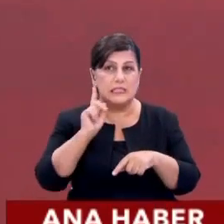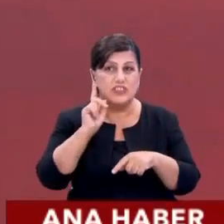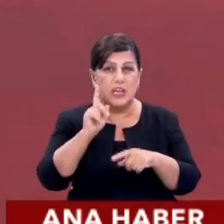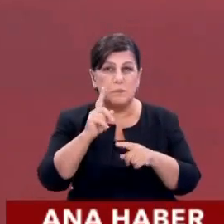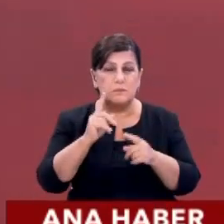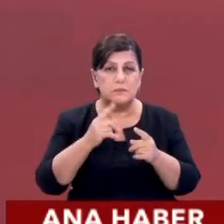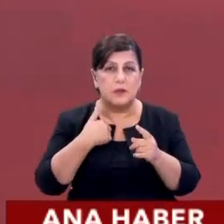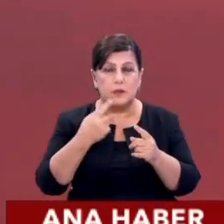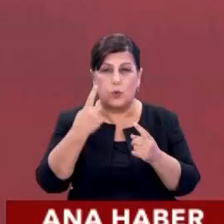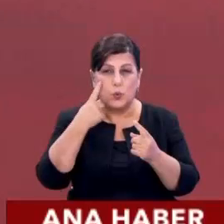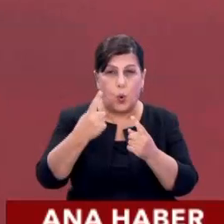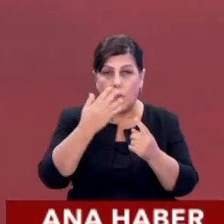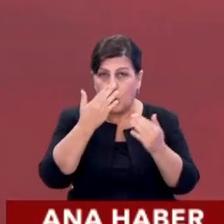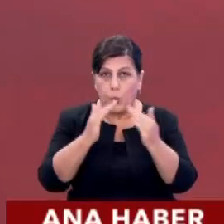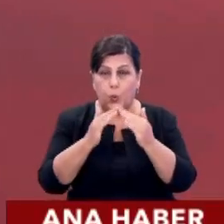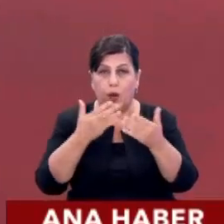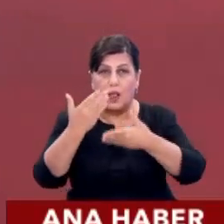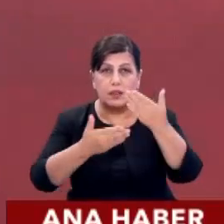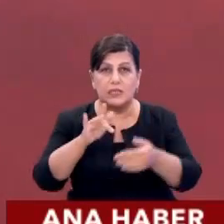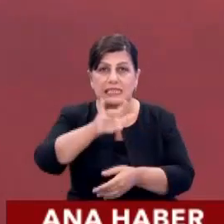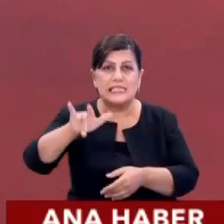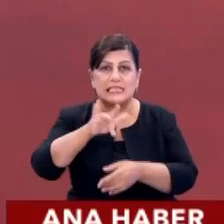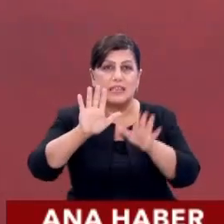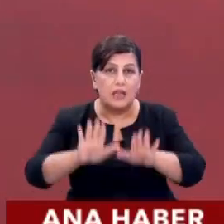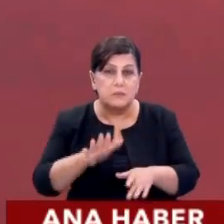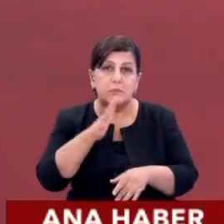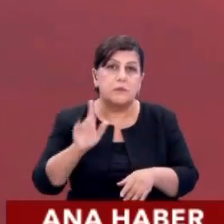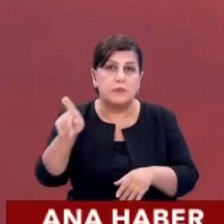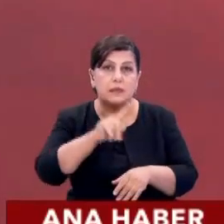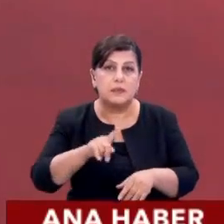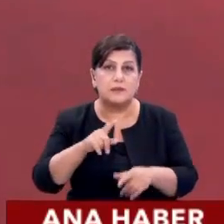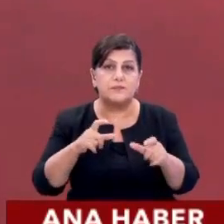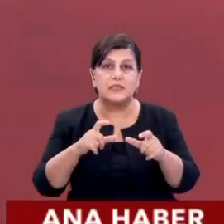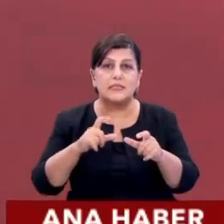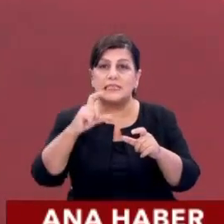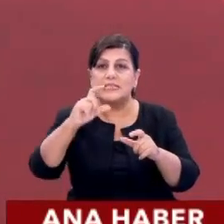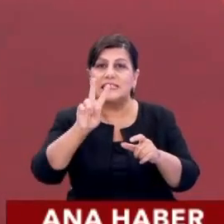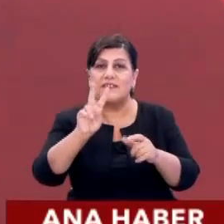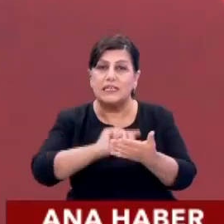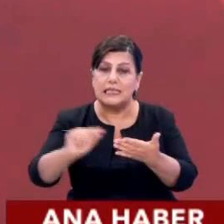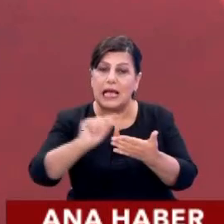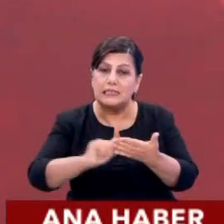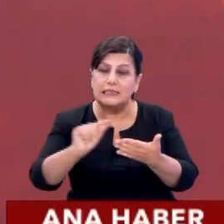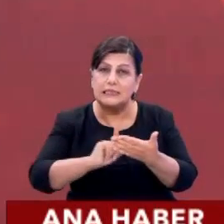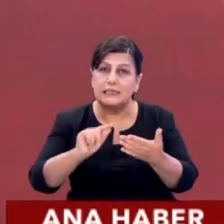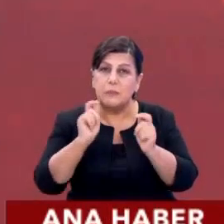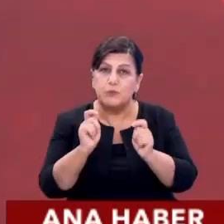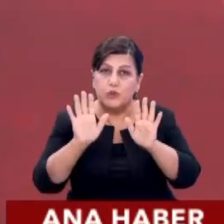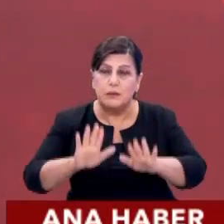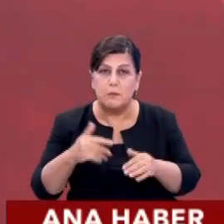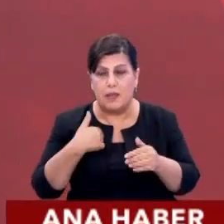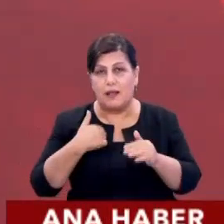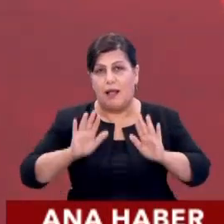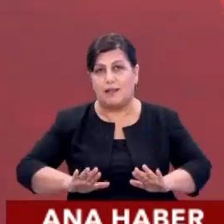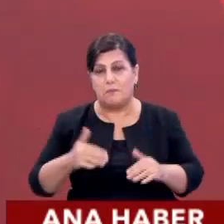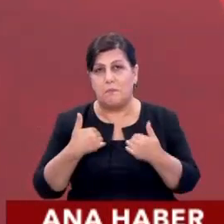anlatacağım değerli izleyenlerim işsiz kaldınız mı bilmem CV yazmak zorunda kaldınız mı bilmem ben kaldım